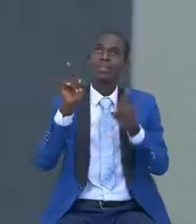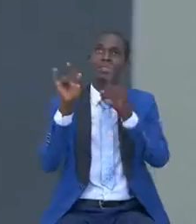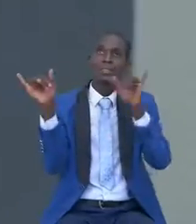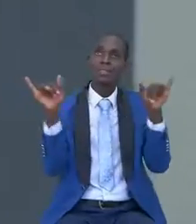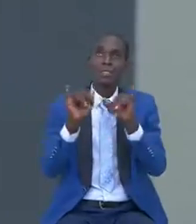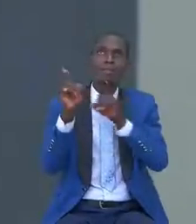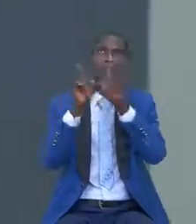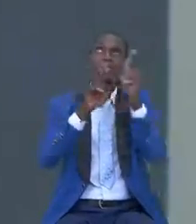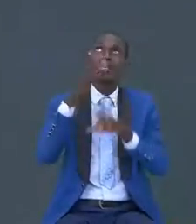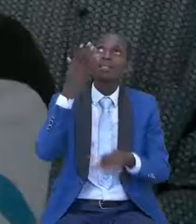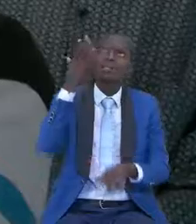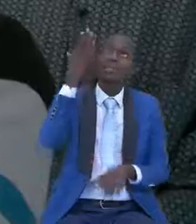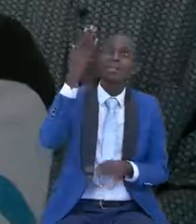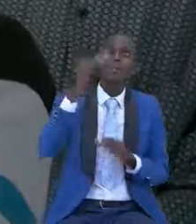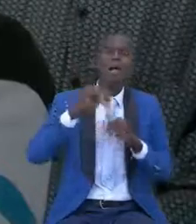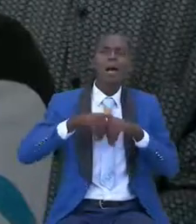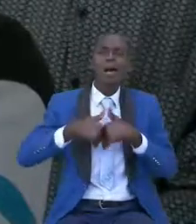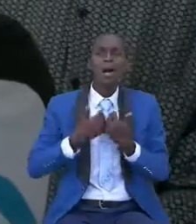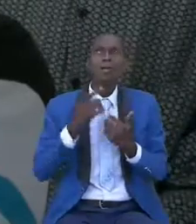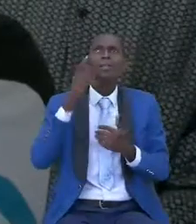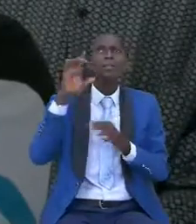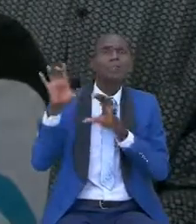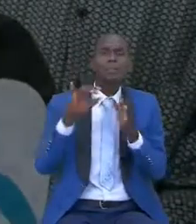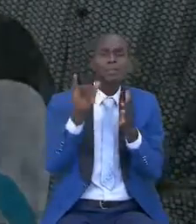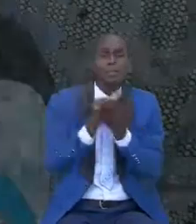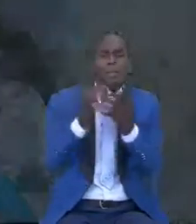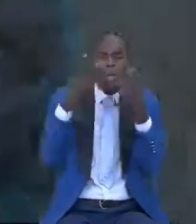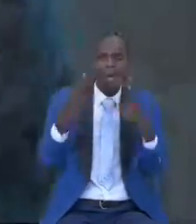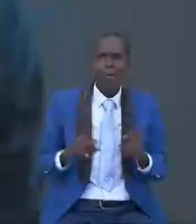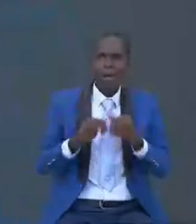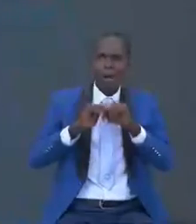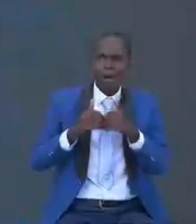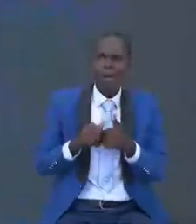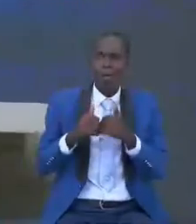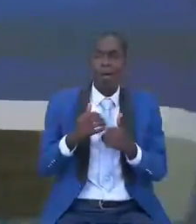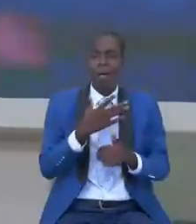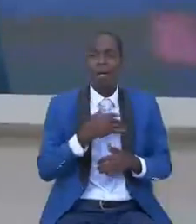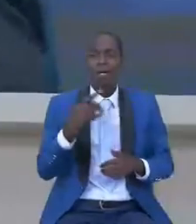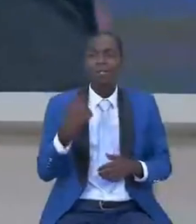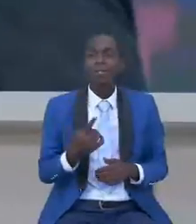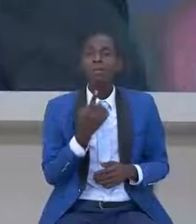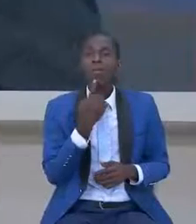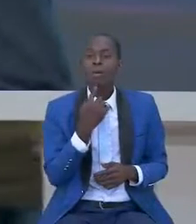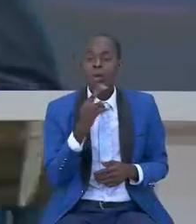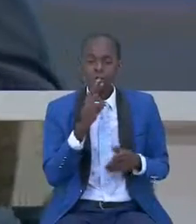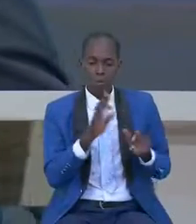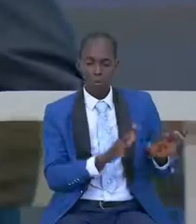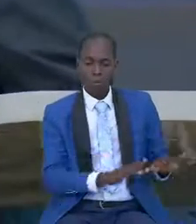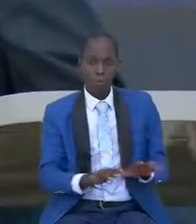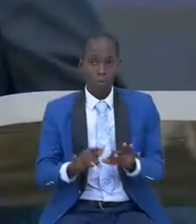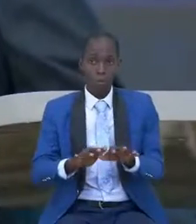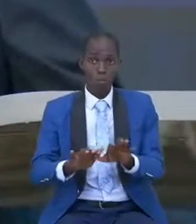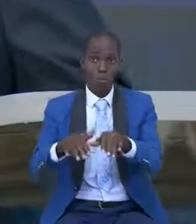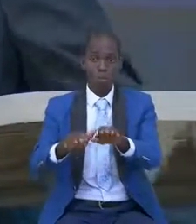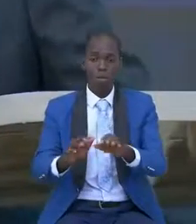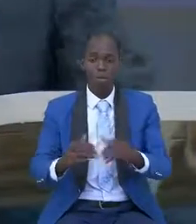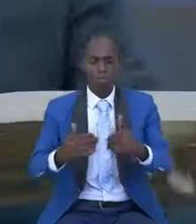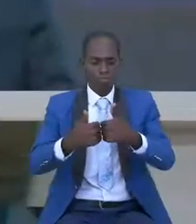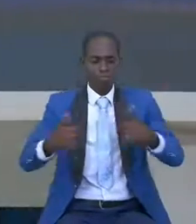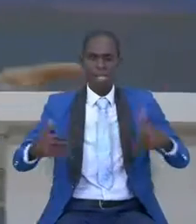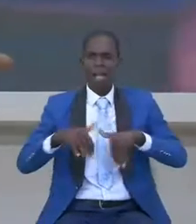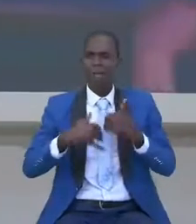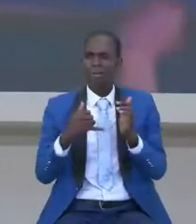dans les cieux. Comment cela est arrivé? Et la mer Rouge a été divisée. Comment cela est